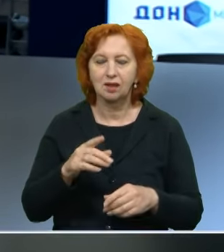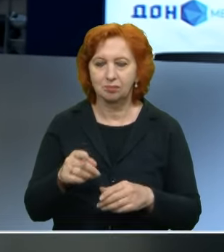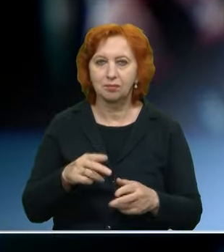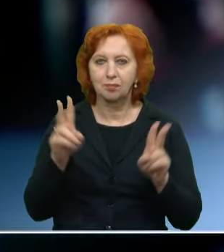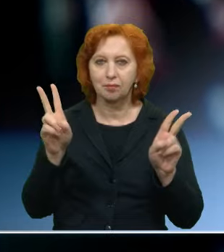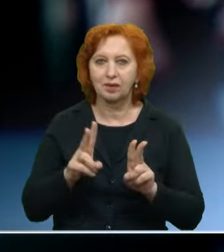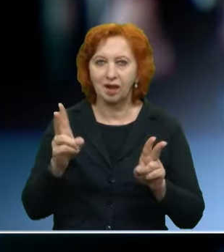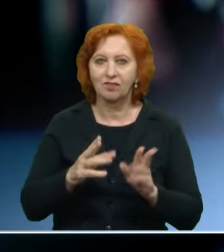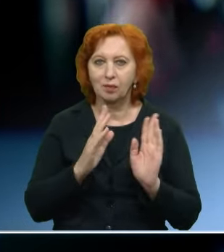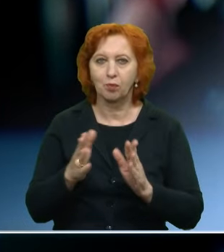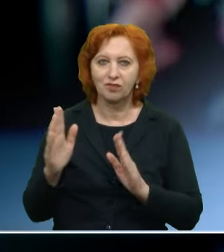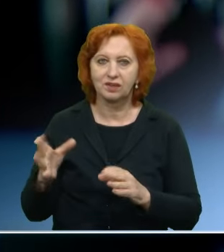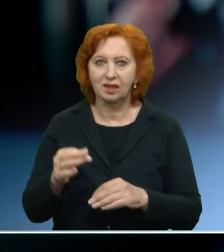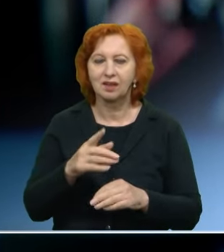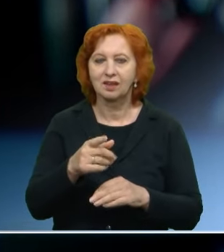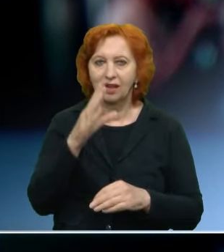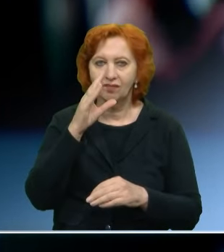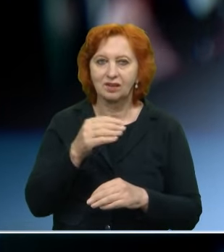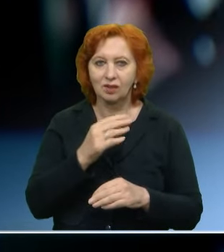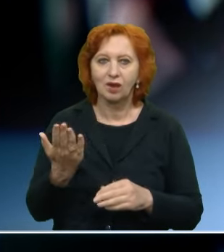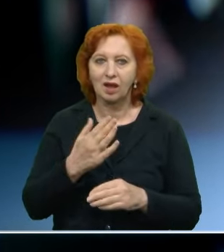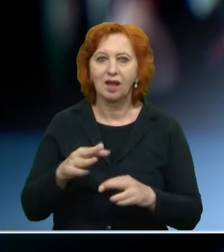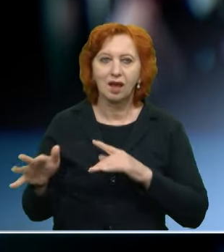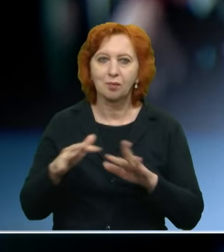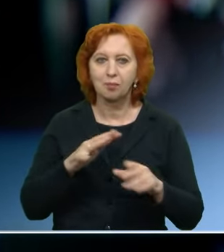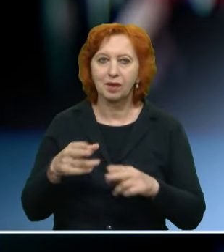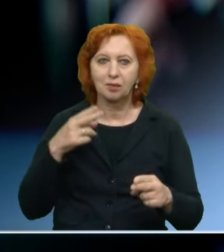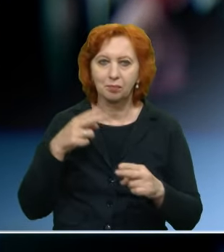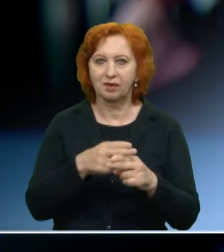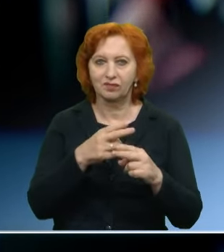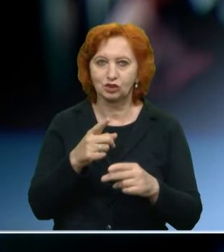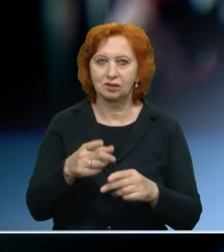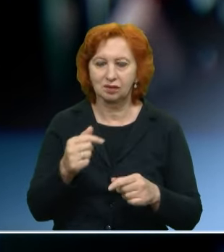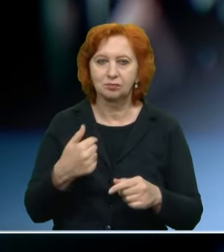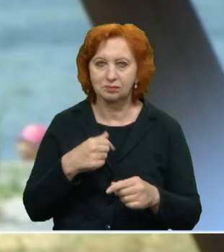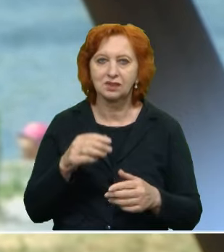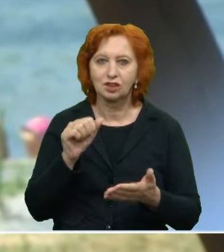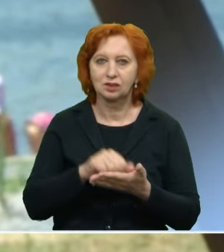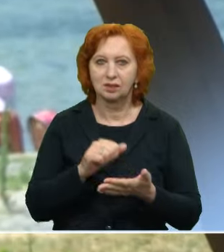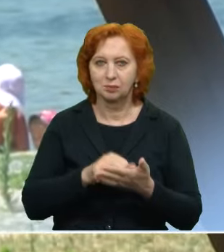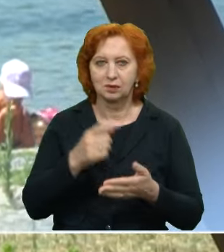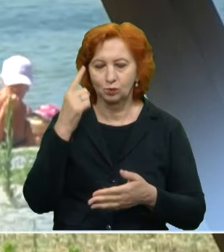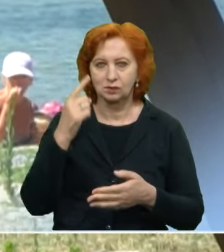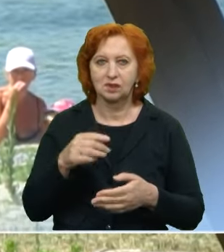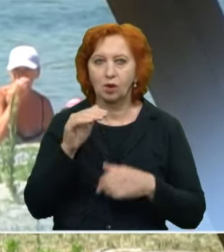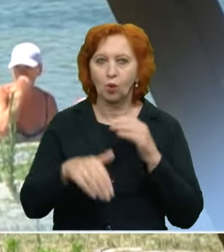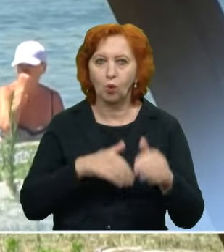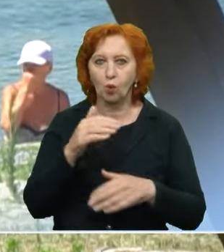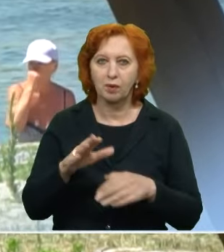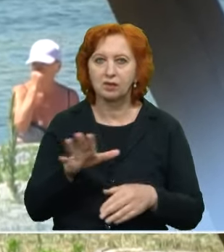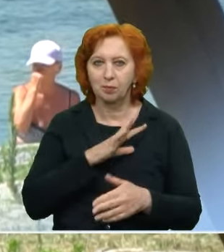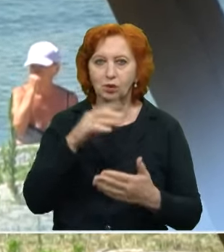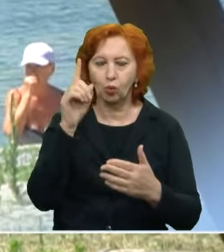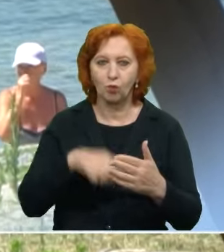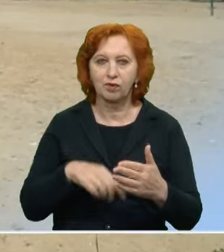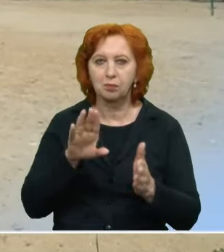на воде. Какие меры принимают для предотвращения несчастных случаев, узнала Мария Тонконогова. Купаться и быть уверенными